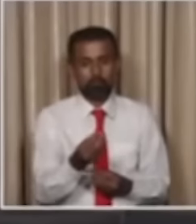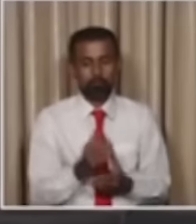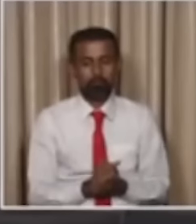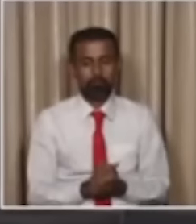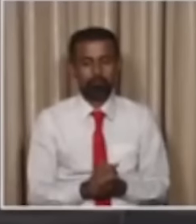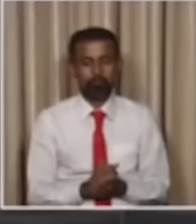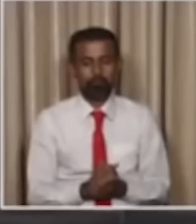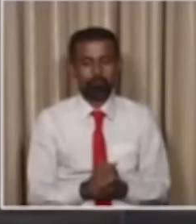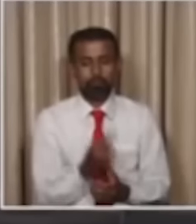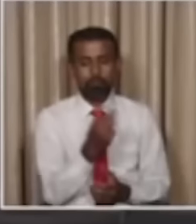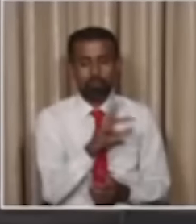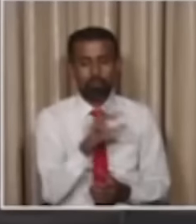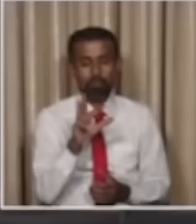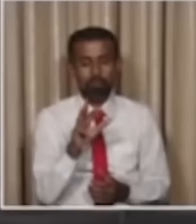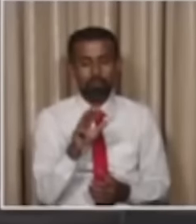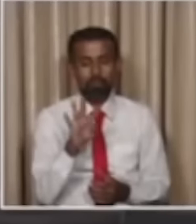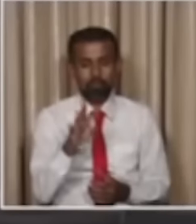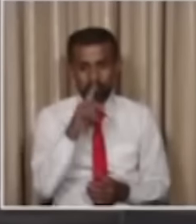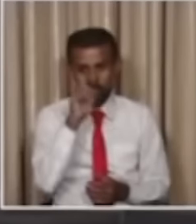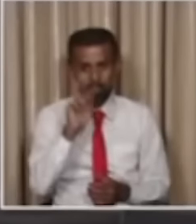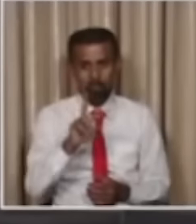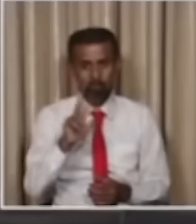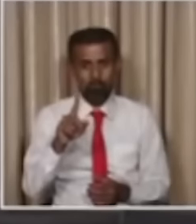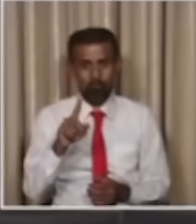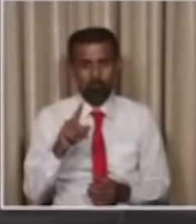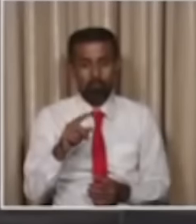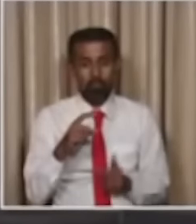ඒ අනුව 2019/04/21 වෙන දින